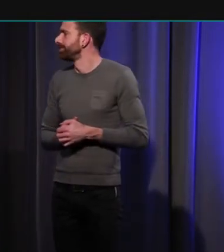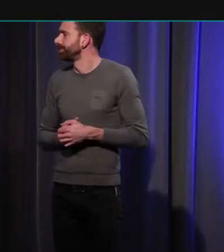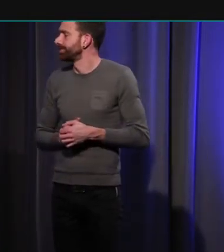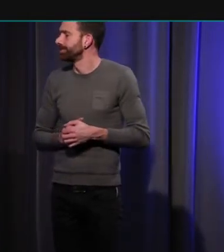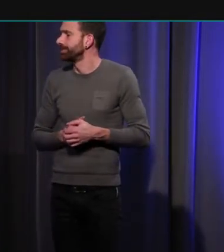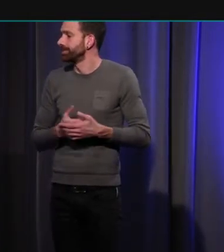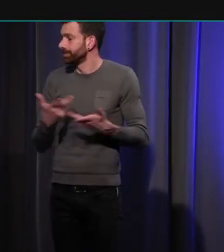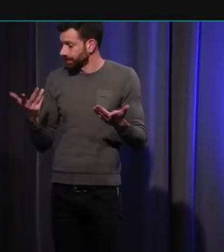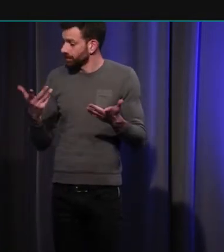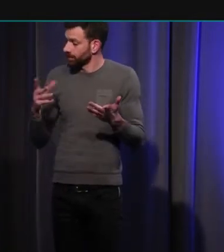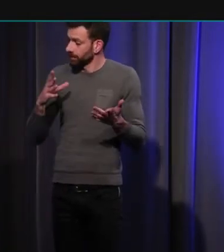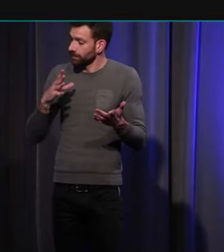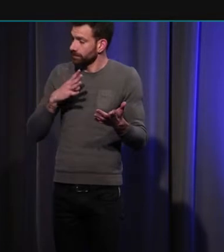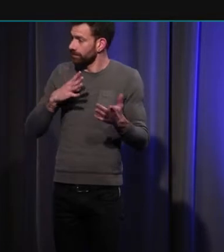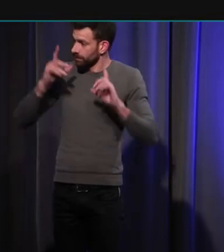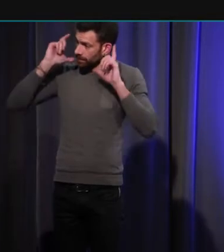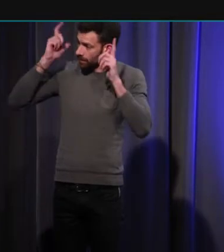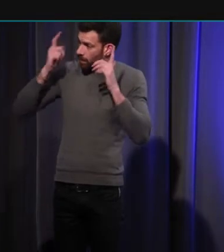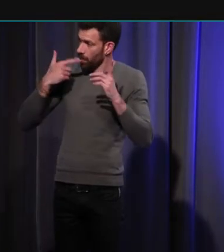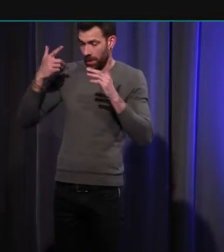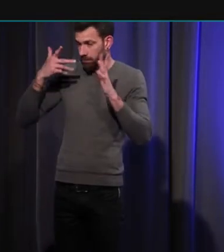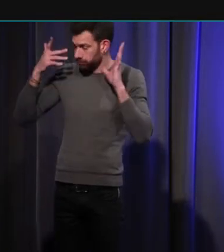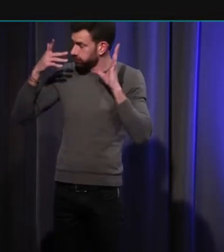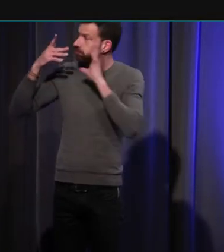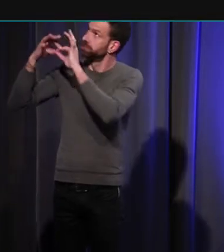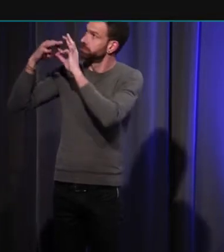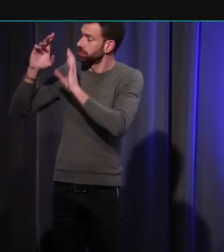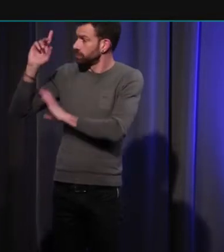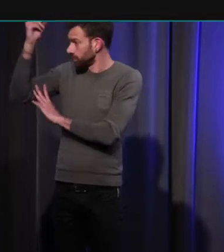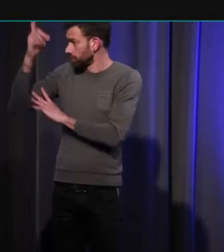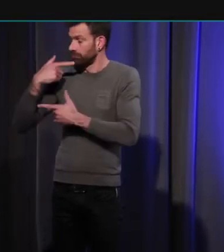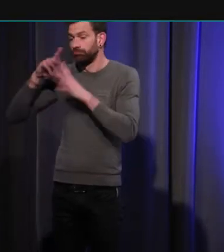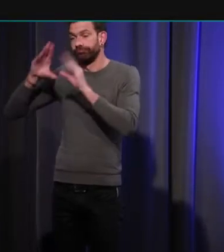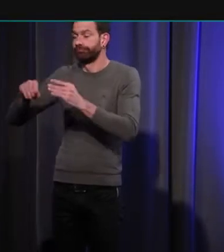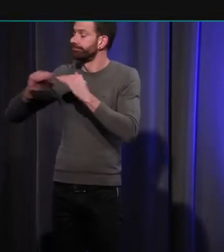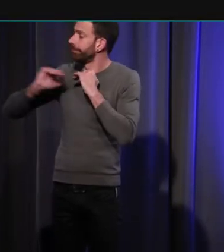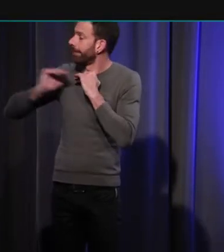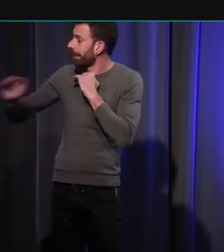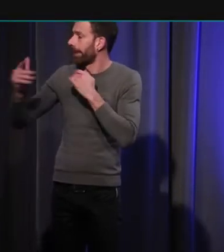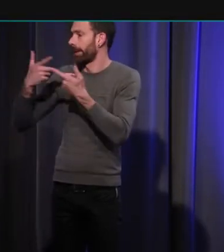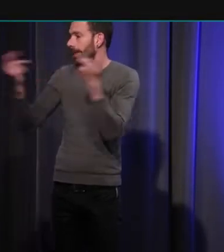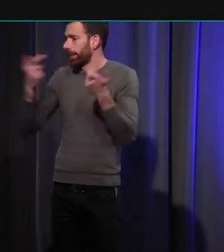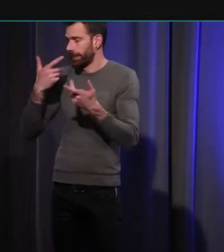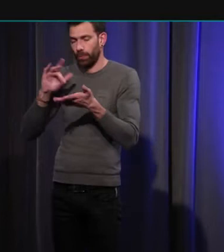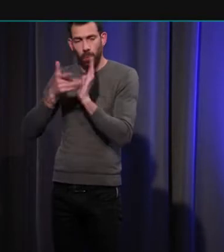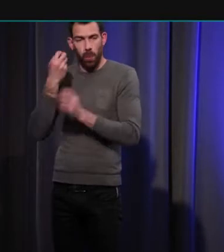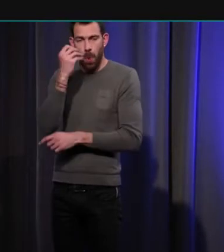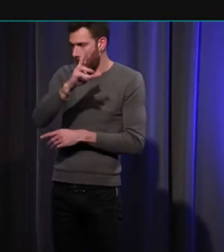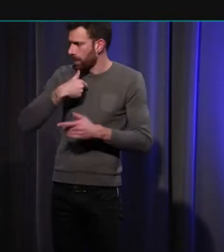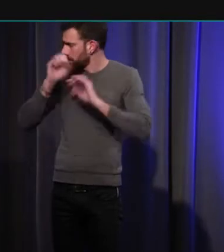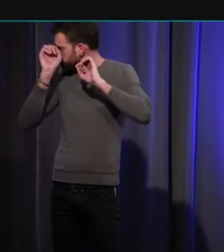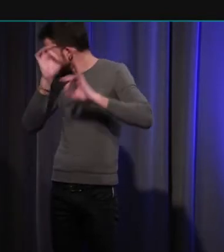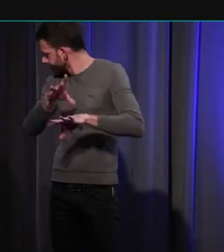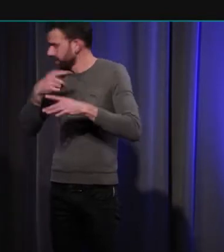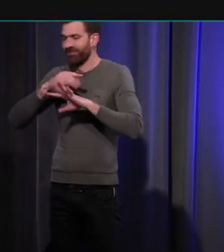ya aussi des moines qui se donne entièrement à dieu qui vivent dans le désert qui renoncent aux richesses qu'ils renoncent à fonder une